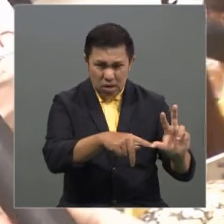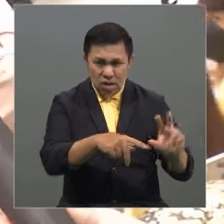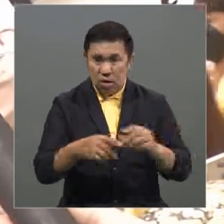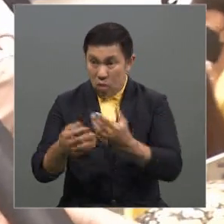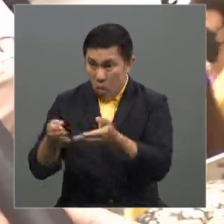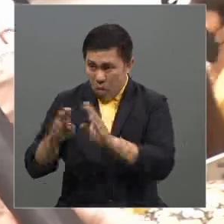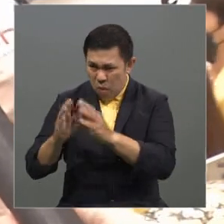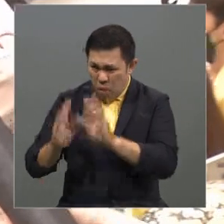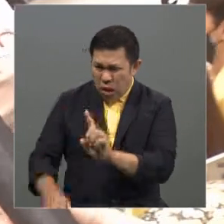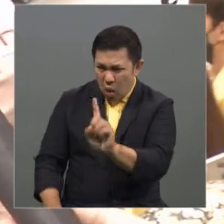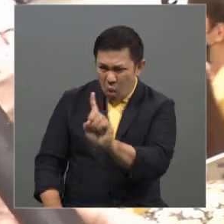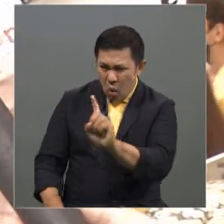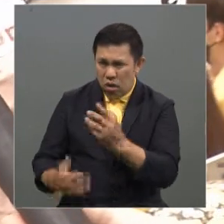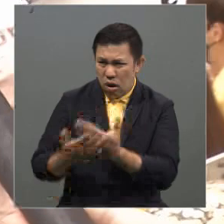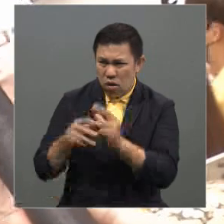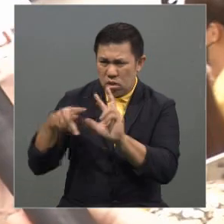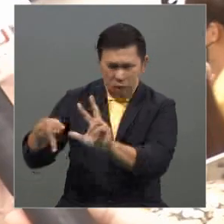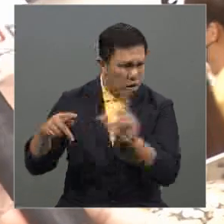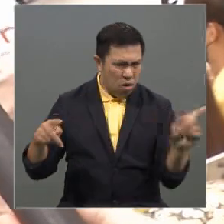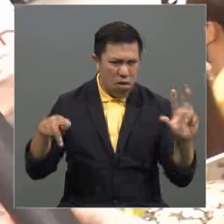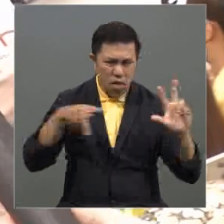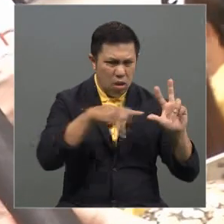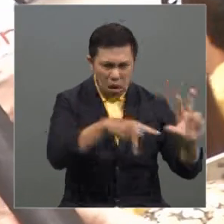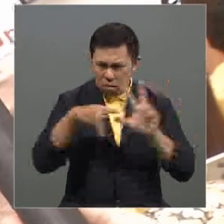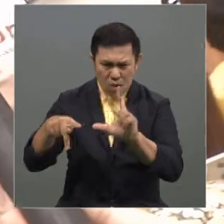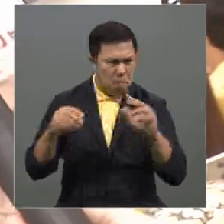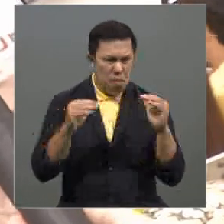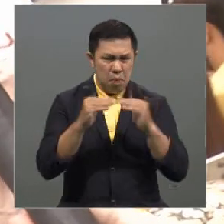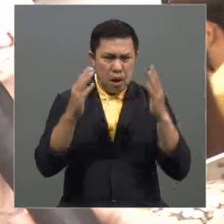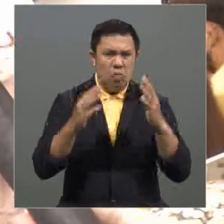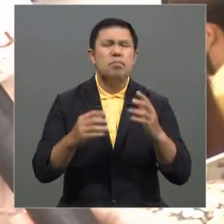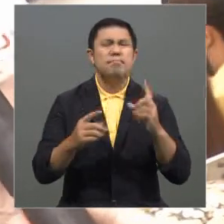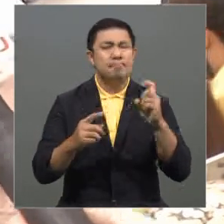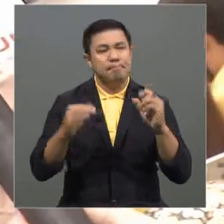กับอีกครอบครัวนึงมีแค่คนเดียวได้ 3,000 มันก็จะไม่เท่ากันเกิดการลักลั่นละ